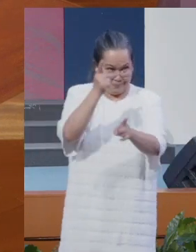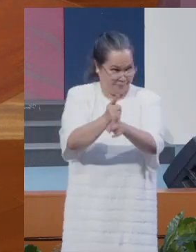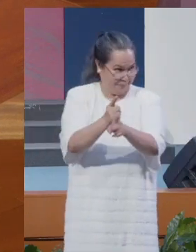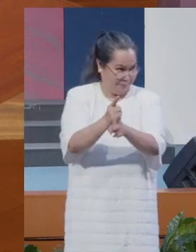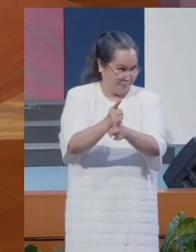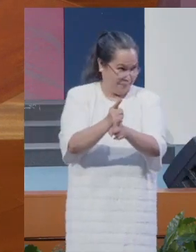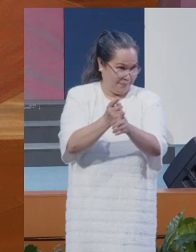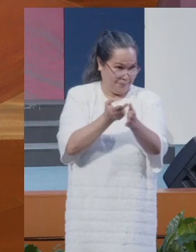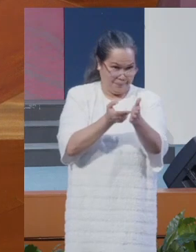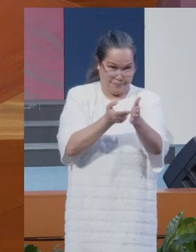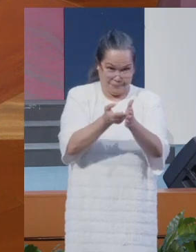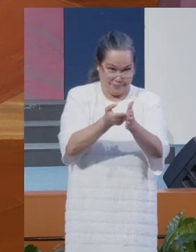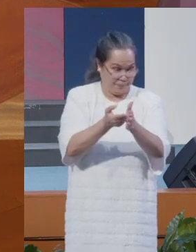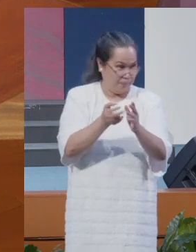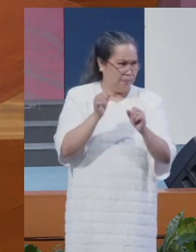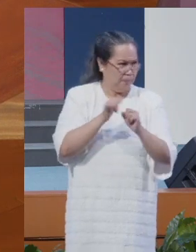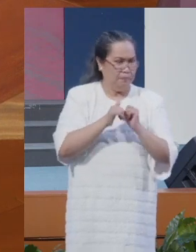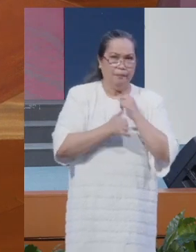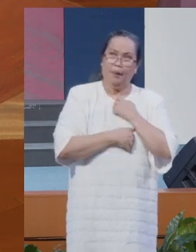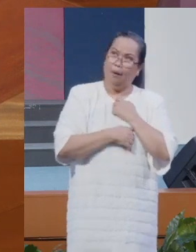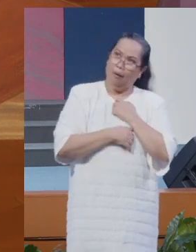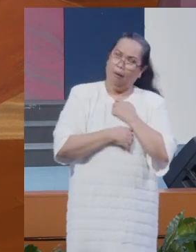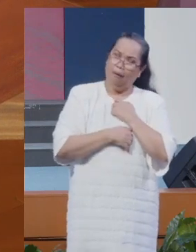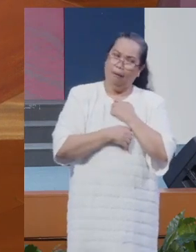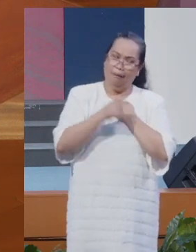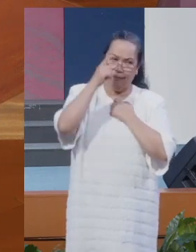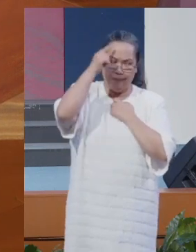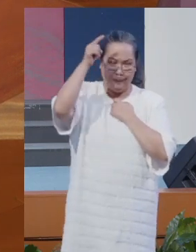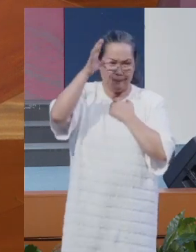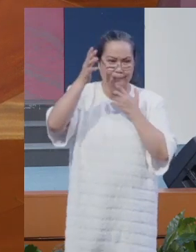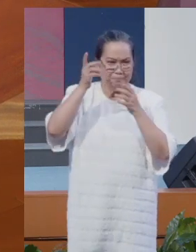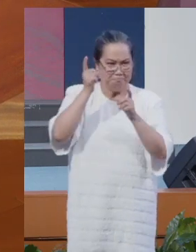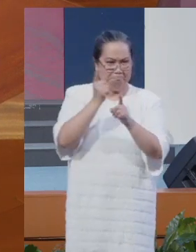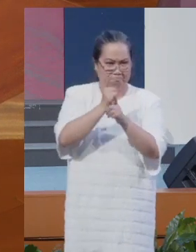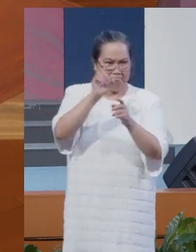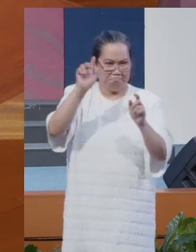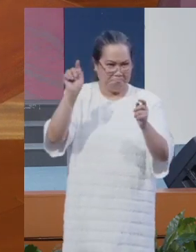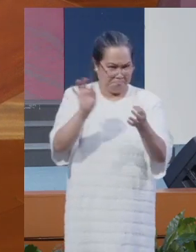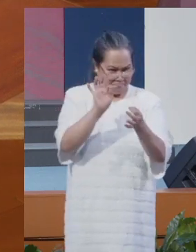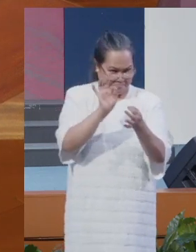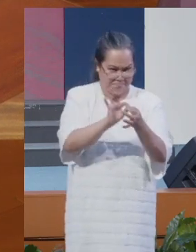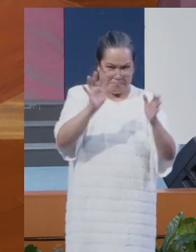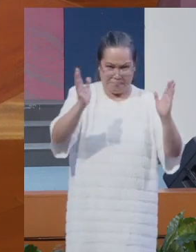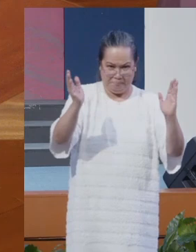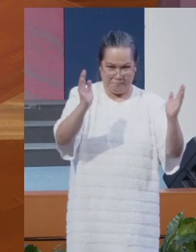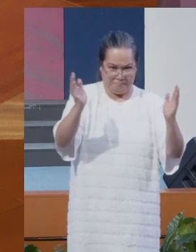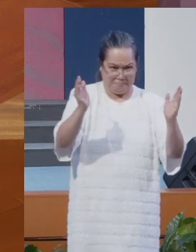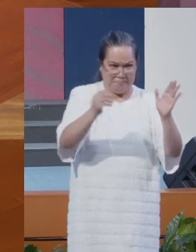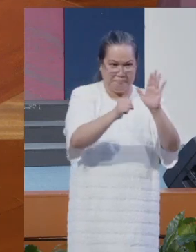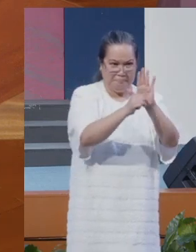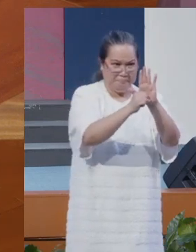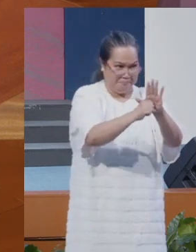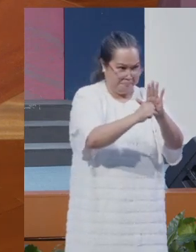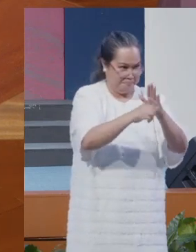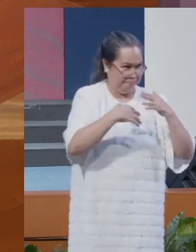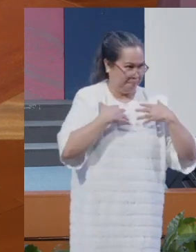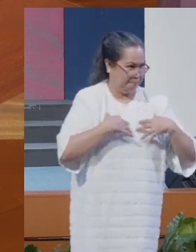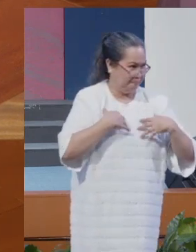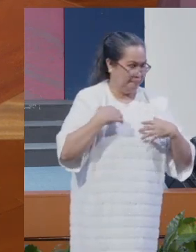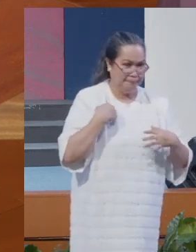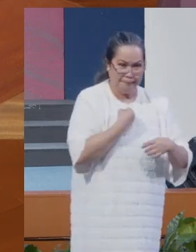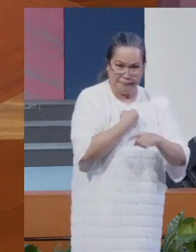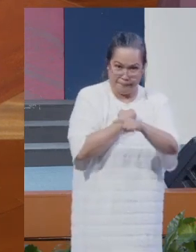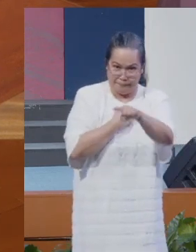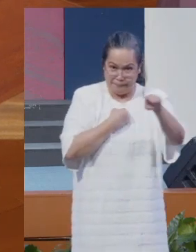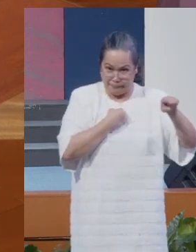righteousness. So para sigurong ginamit ng Panginoon yung pananamit bilang isang simbolo ng ating